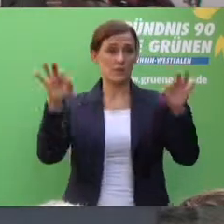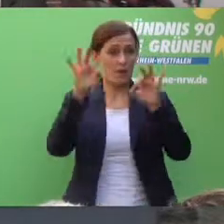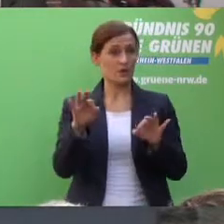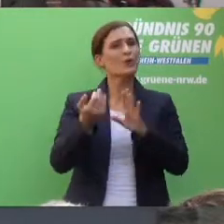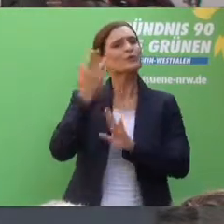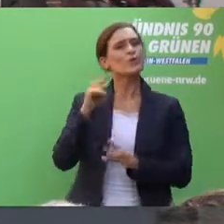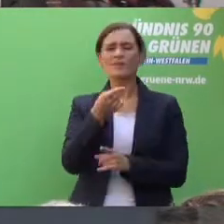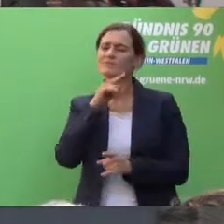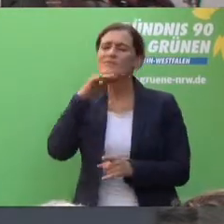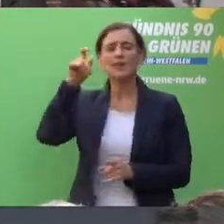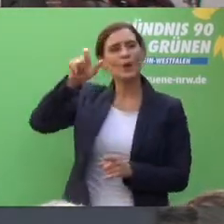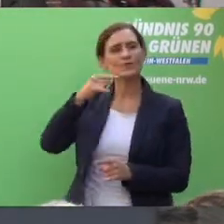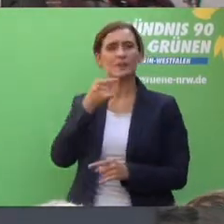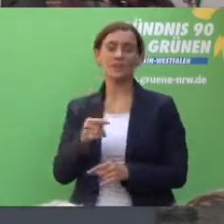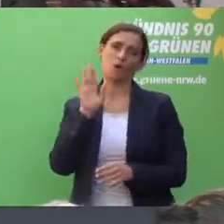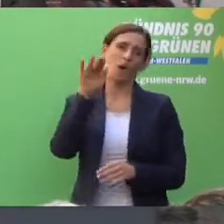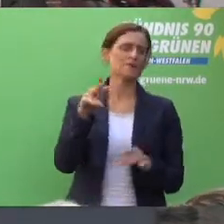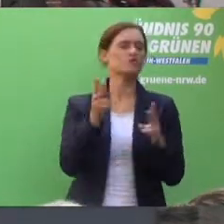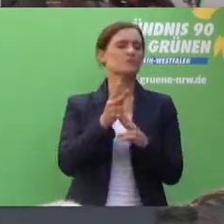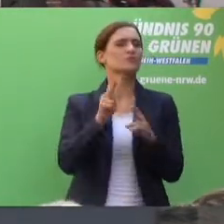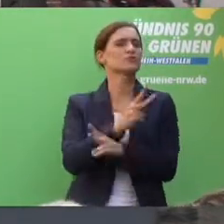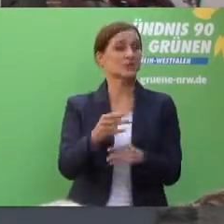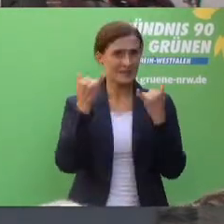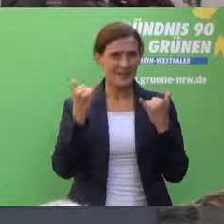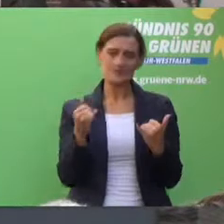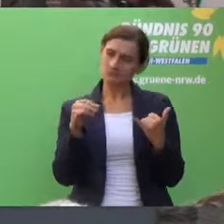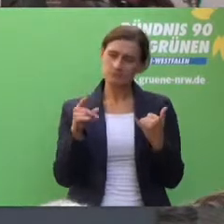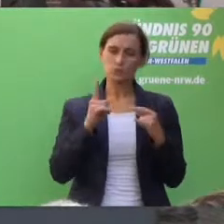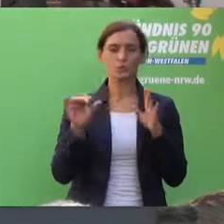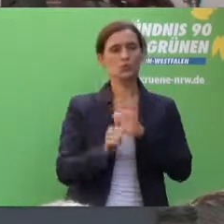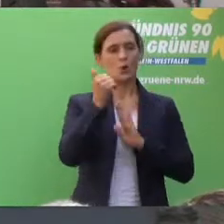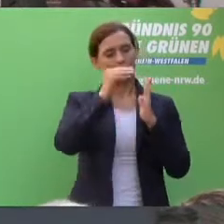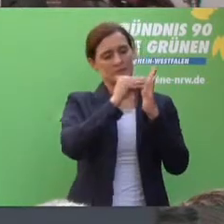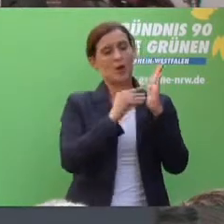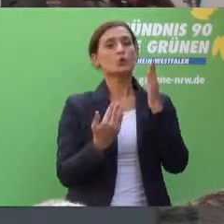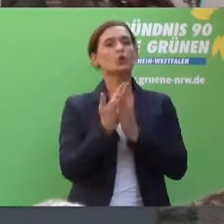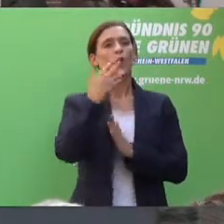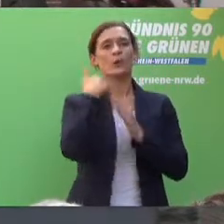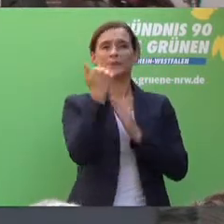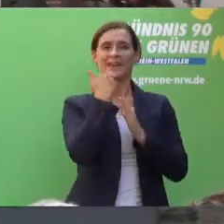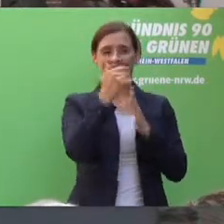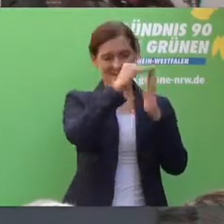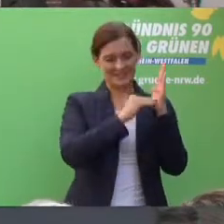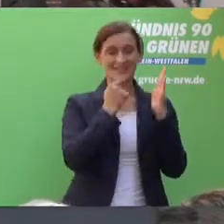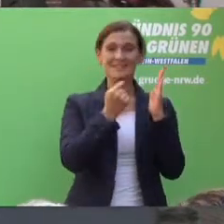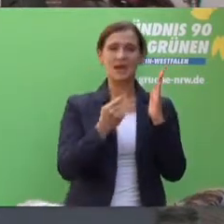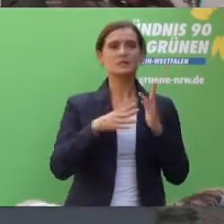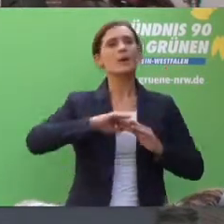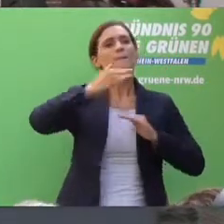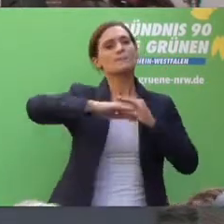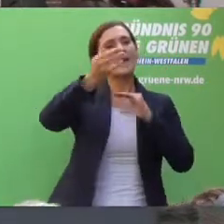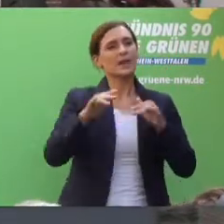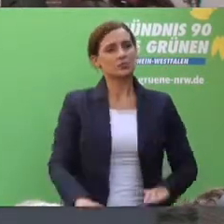fest, er war zu optimistisch mit seinen Prognosen. Er schreibt in seinem neuen Bericht, dass der Meeresspiegel im Minimum